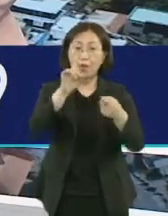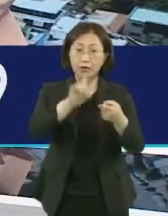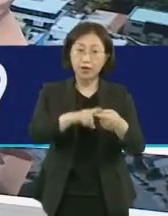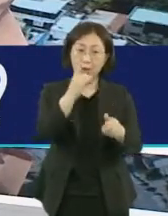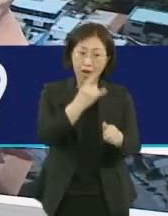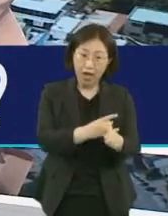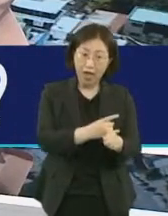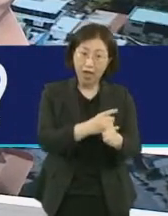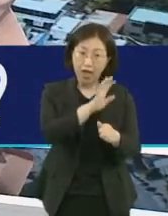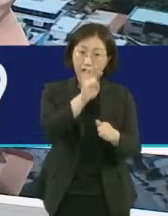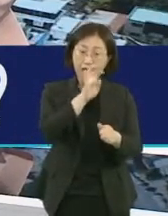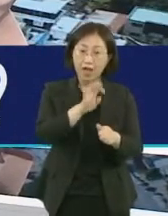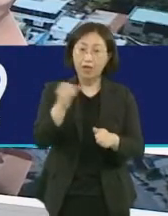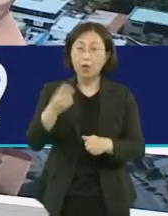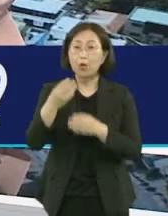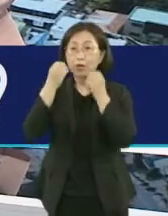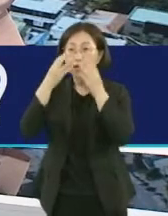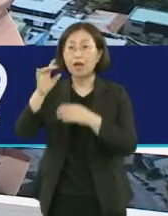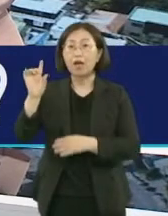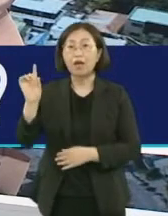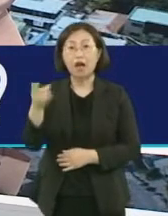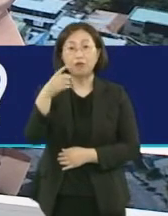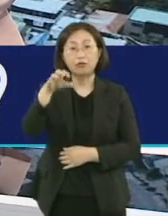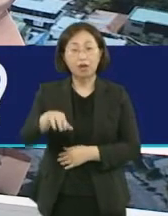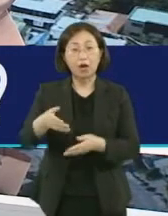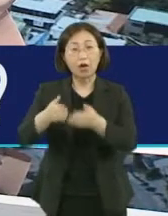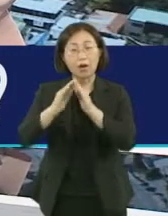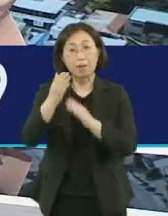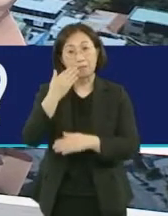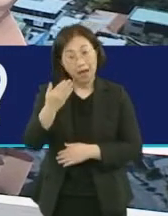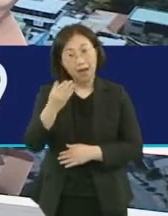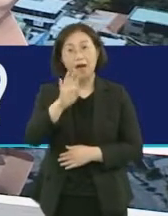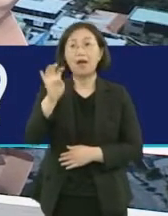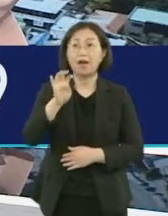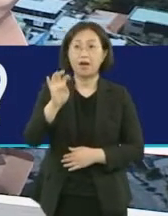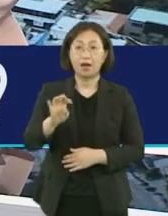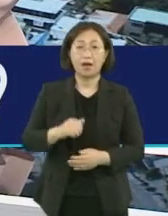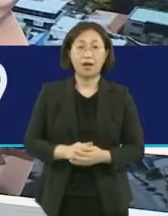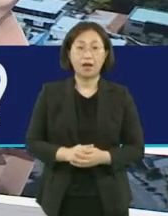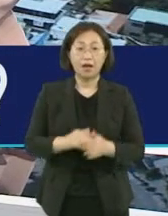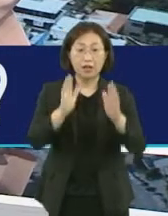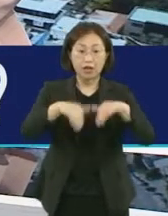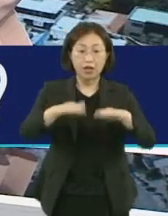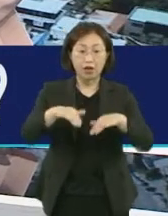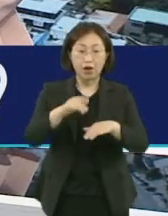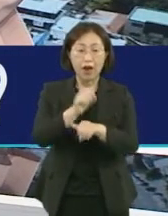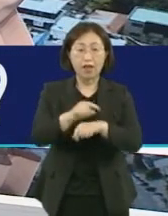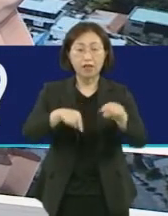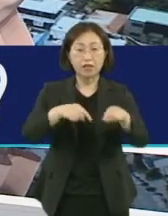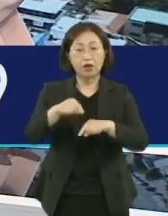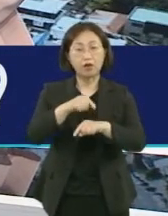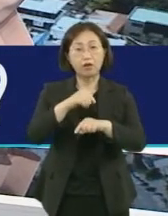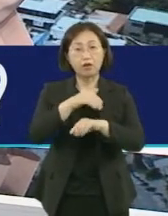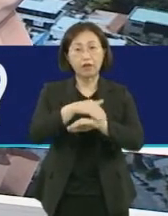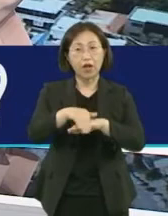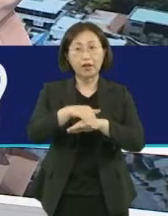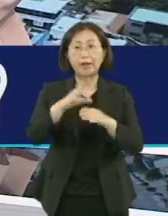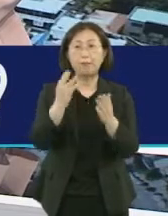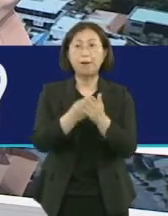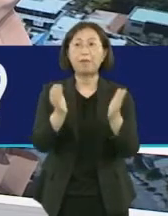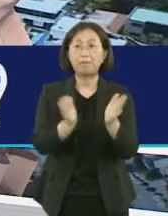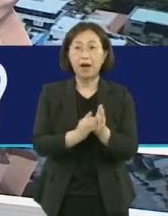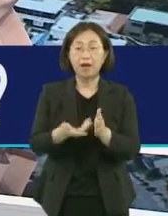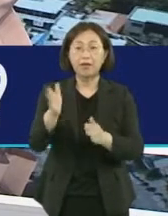것인지, 또 새 야구장 건립은 어떻게 되는 것인지였습니다. 철거를 위한 모든 행정 절차가 끝난 상황에서 사업을